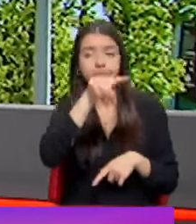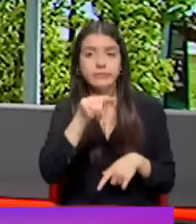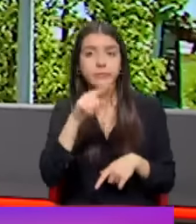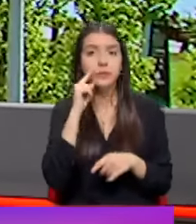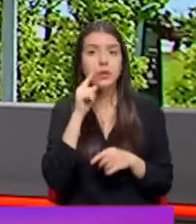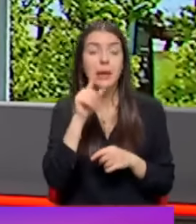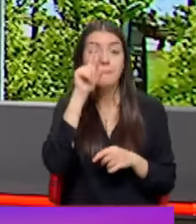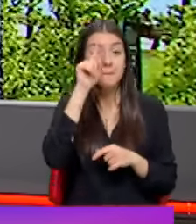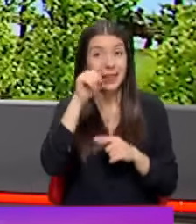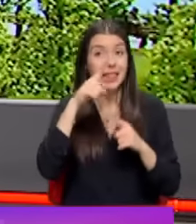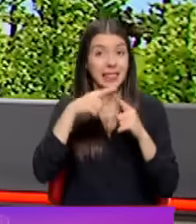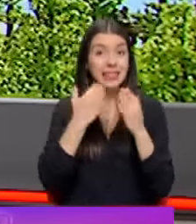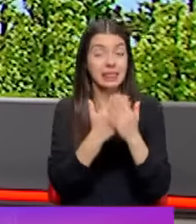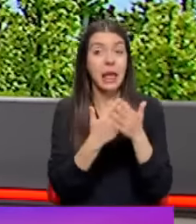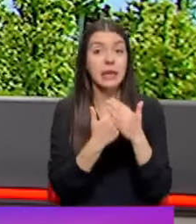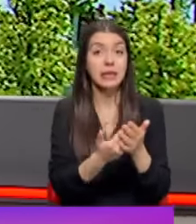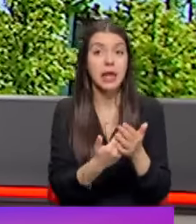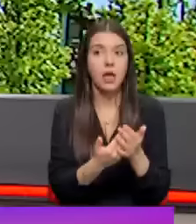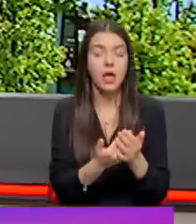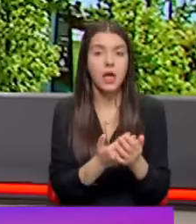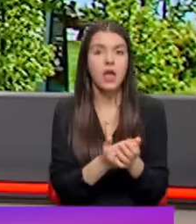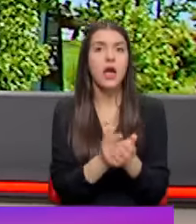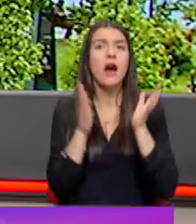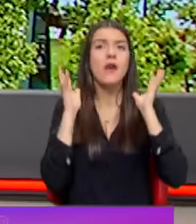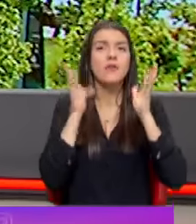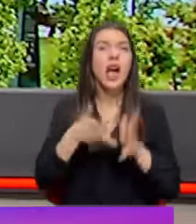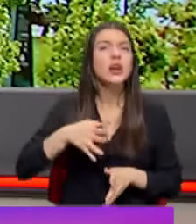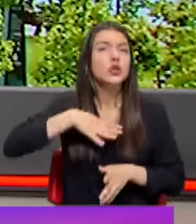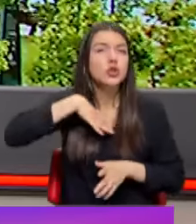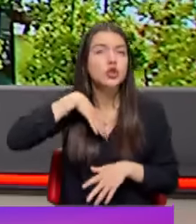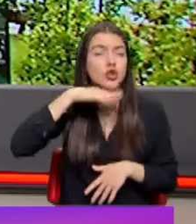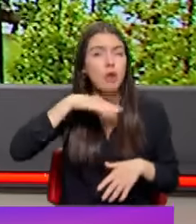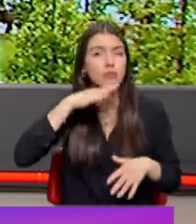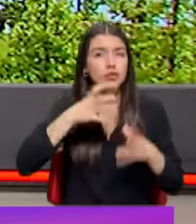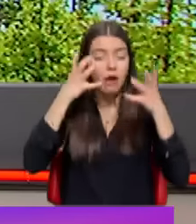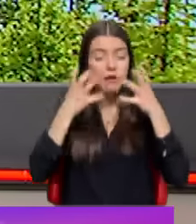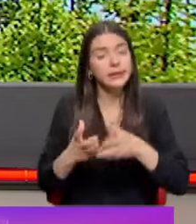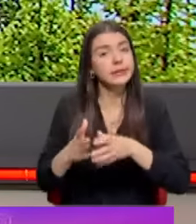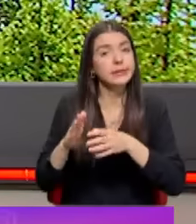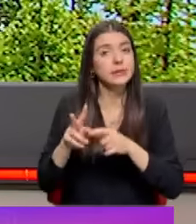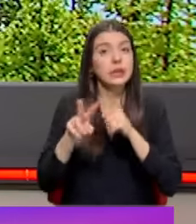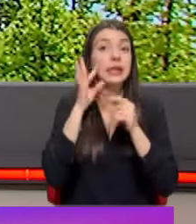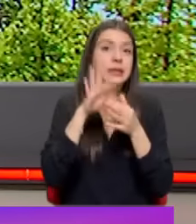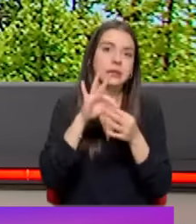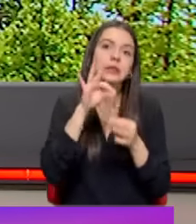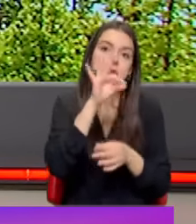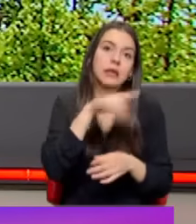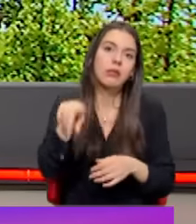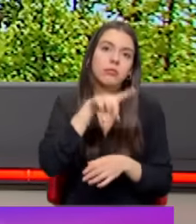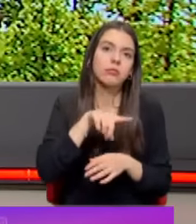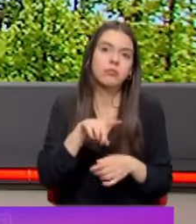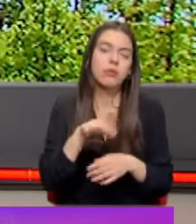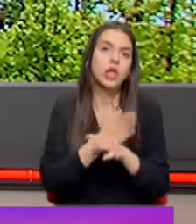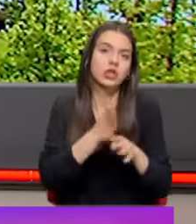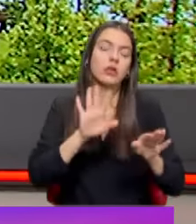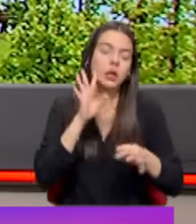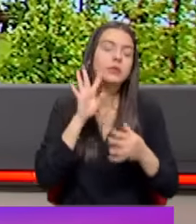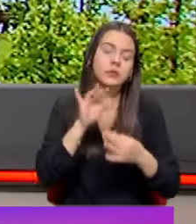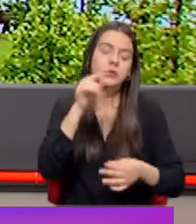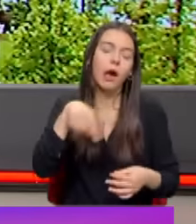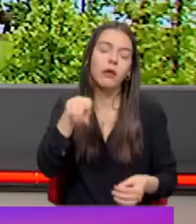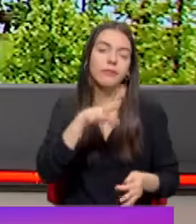bir teknenin haddinden fazla dolmuş, yüklenmiş bir teknenin, insanla yüklenmiş bu arada maalesef,